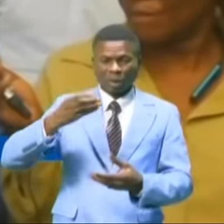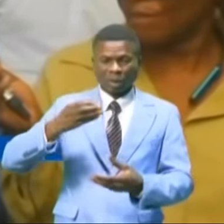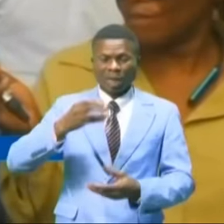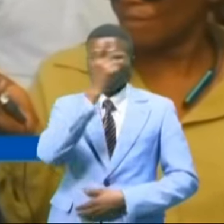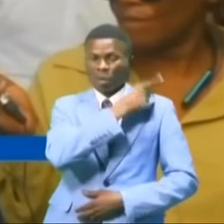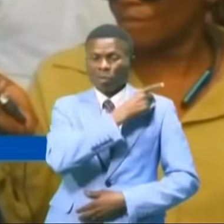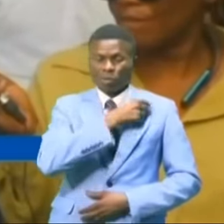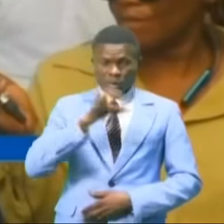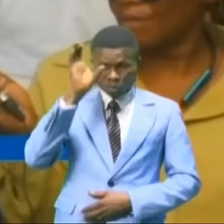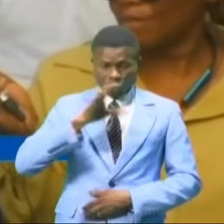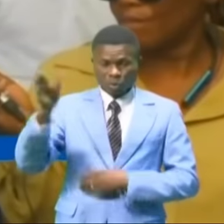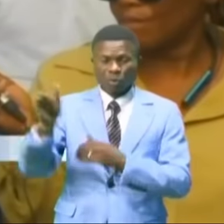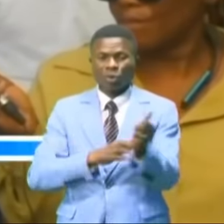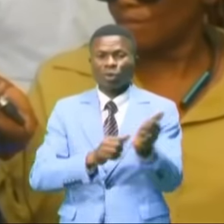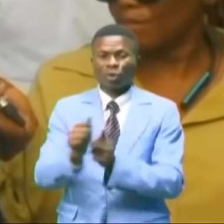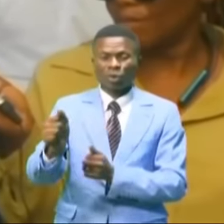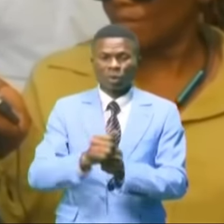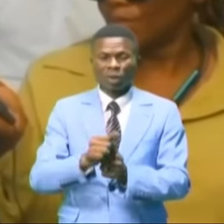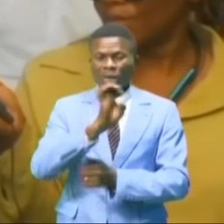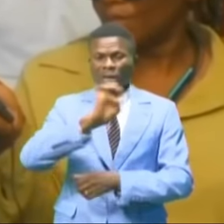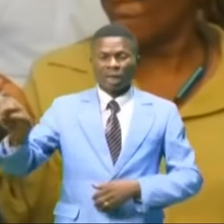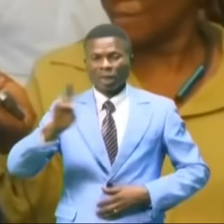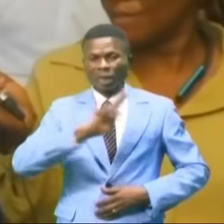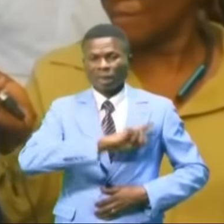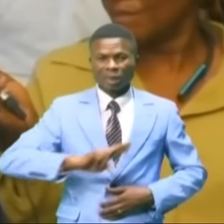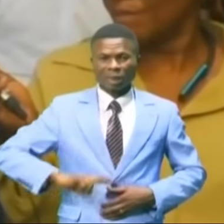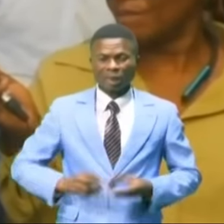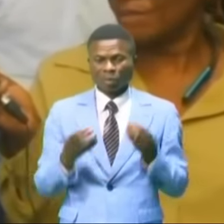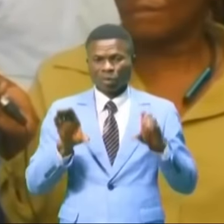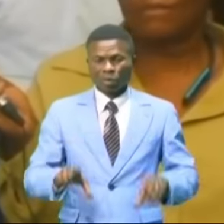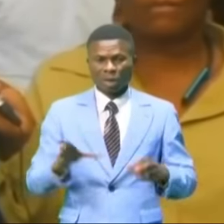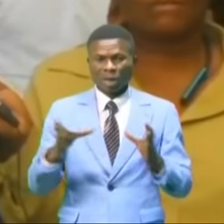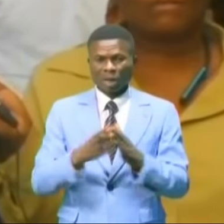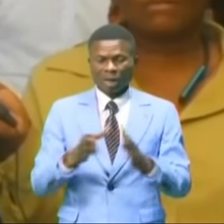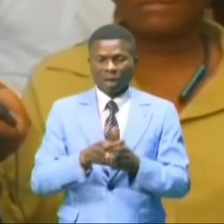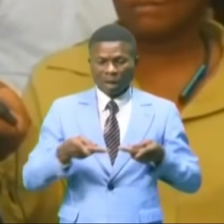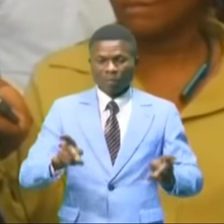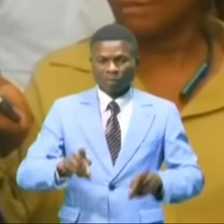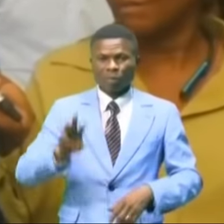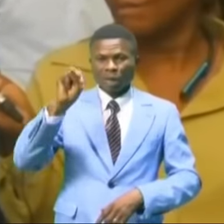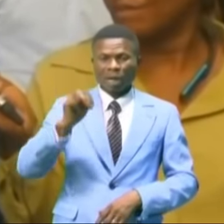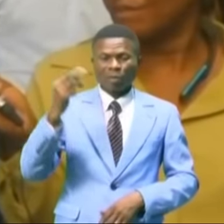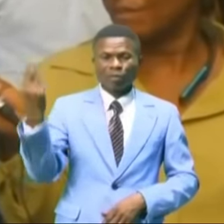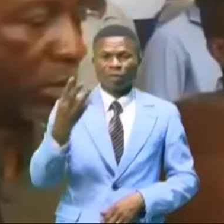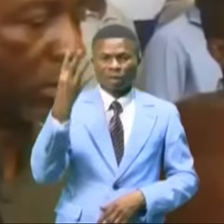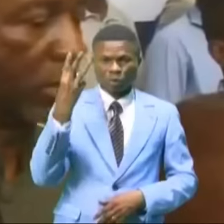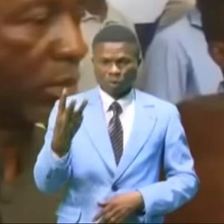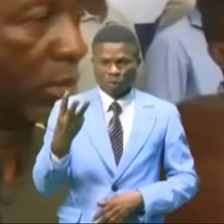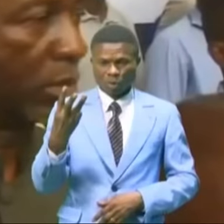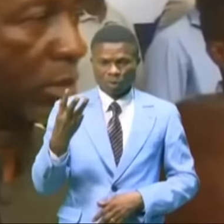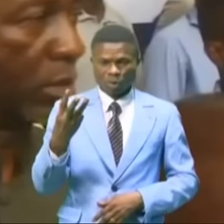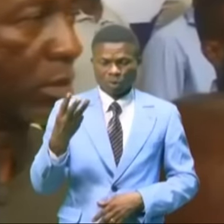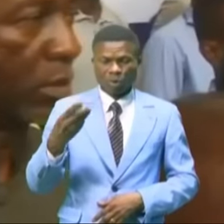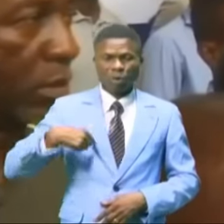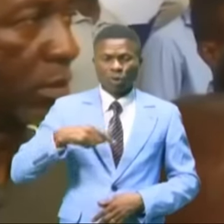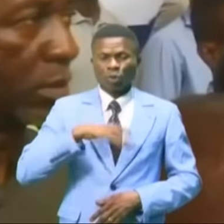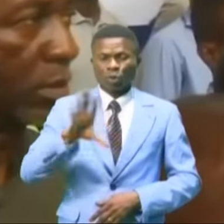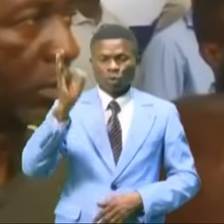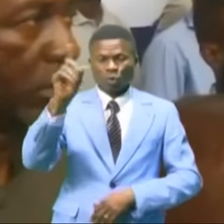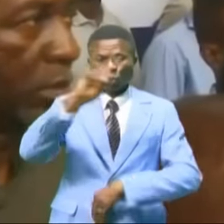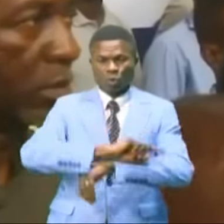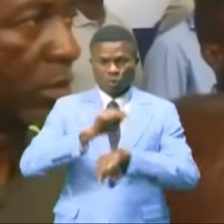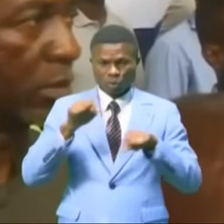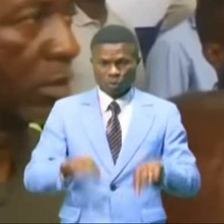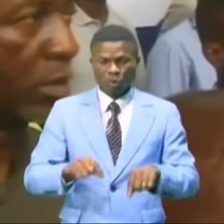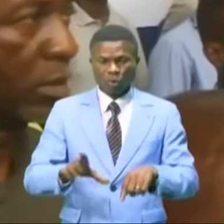qui cherche à déstabiliser l'Est de la RDC par le biais du M23. Nous saisissons l'occasion